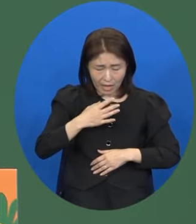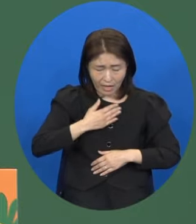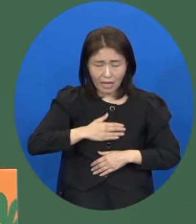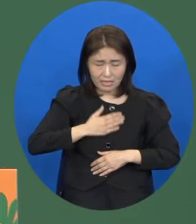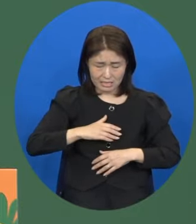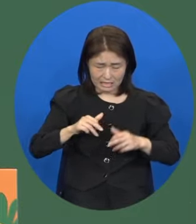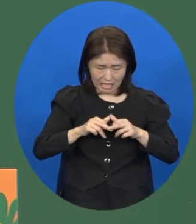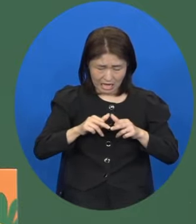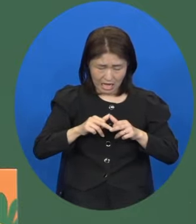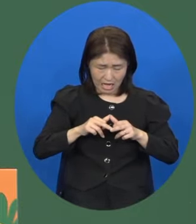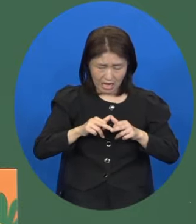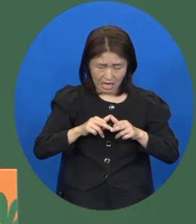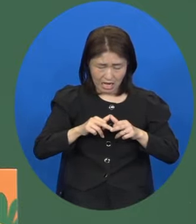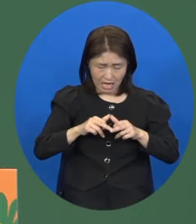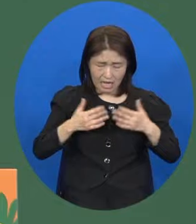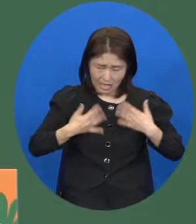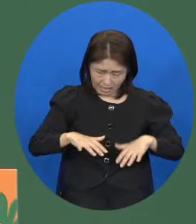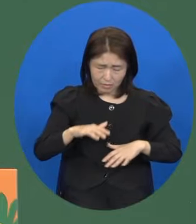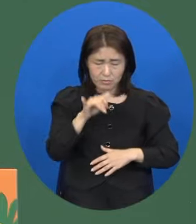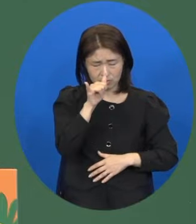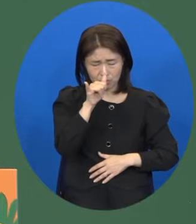장애가 있음을 고백합니다.